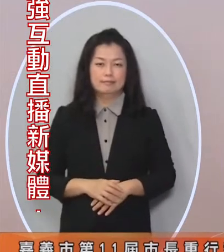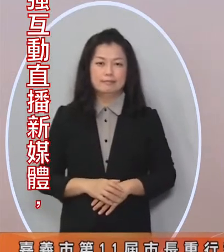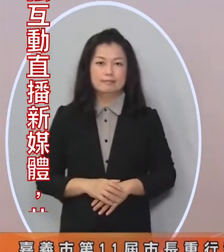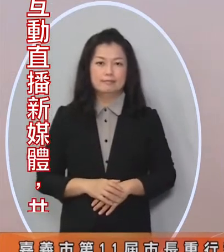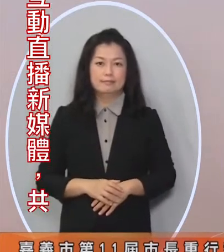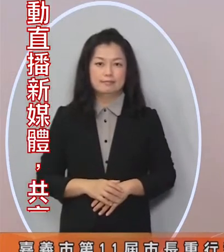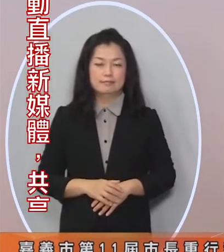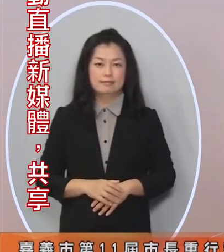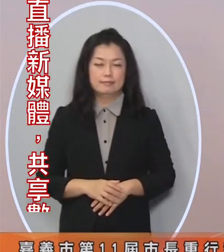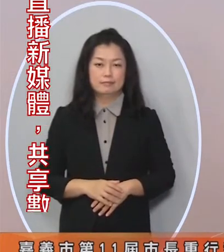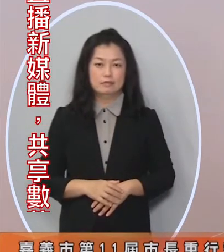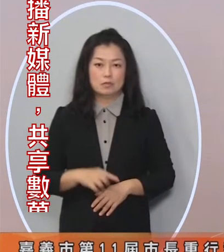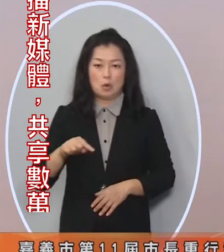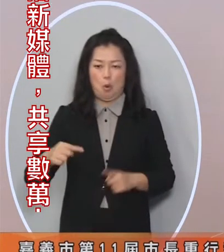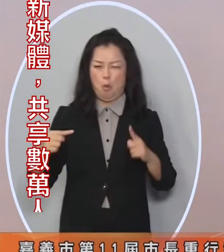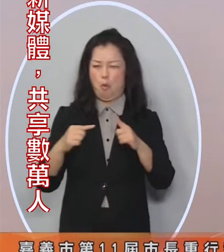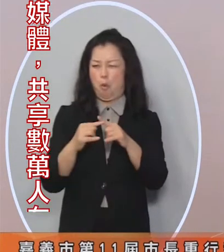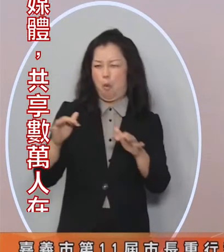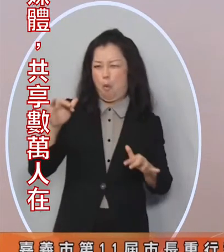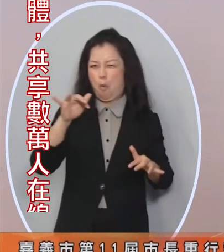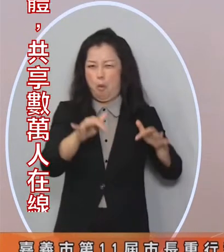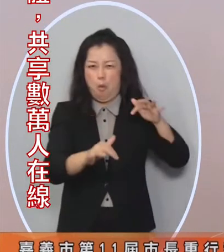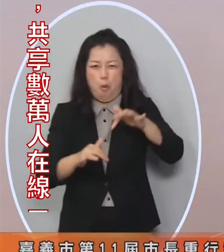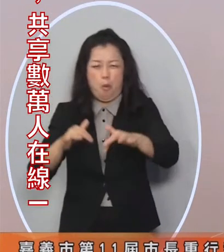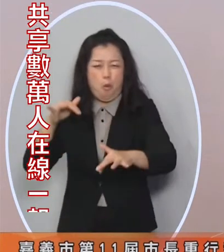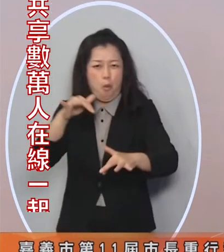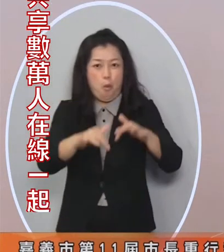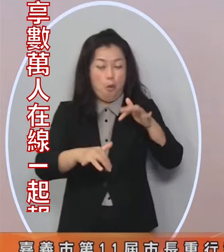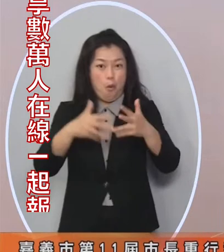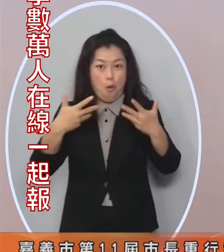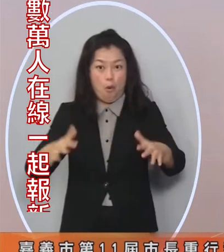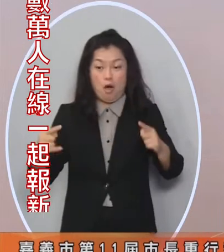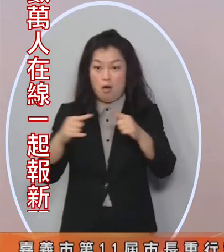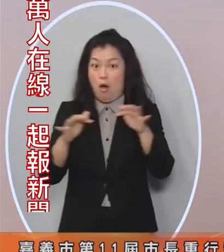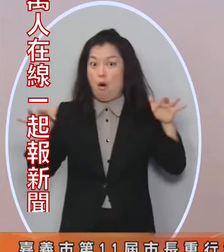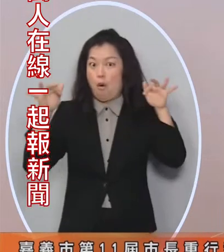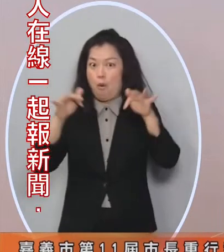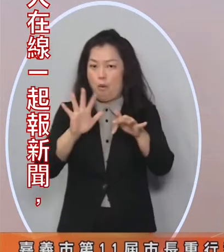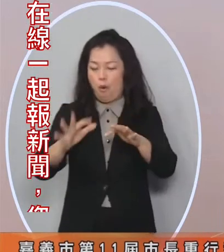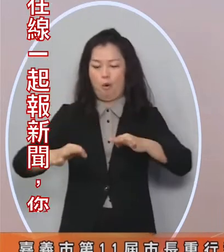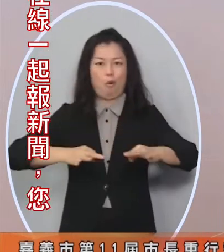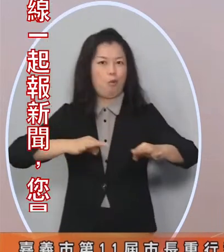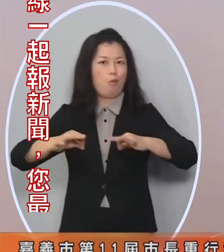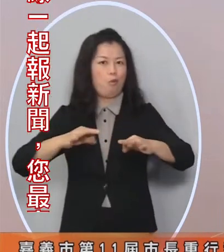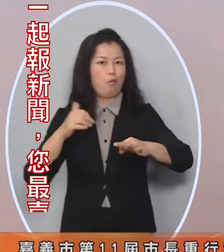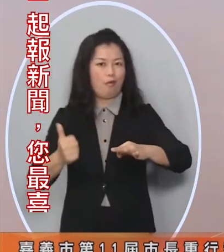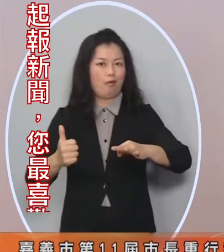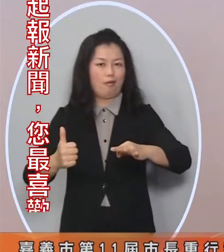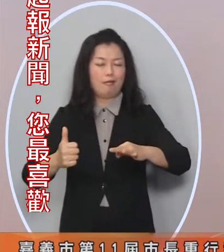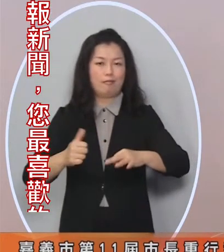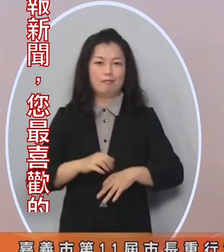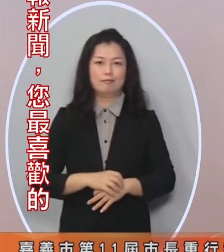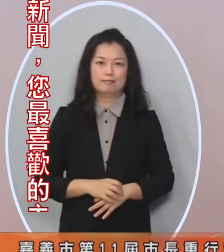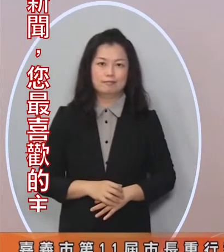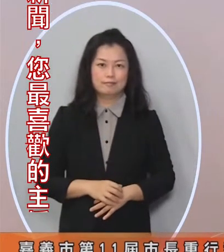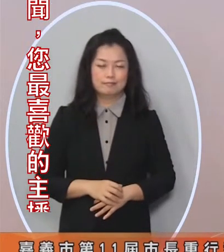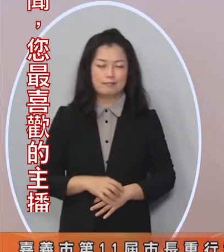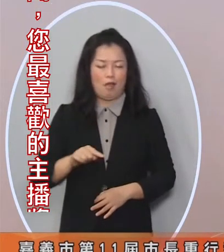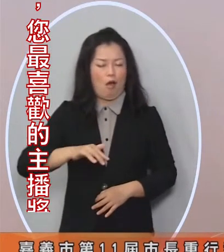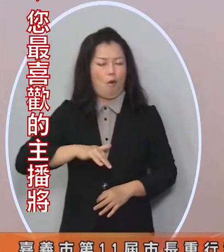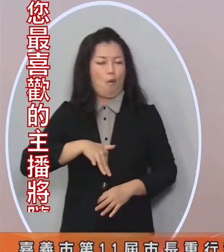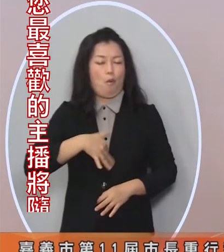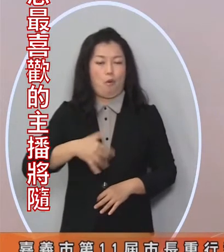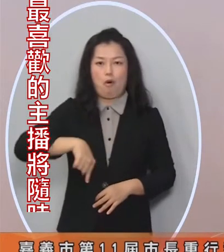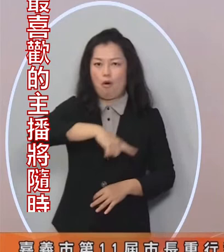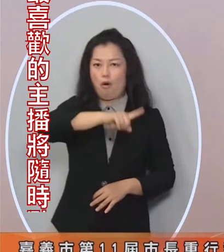以看到人潮的抢抢棍，人潮抢抢棍，商机来了，自然而然，我们更要在这里让全